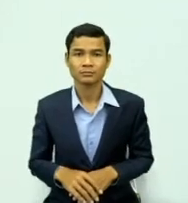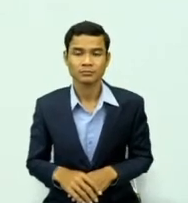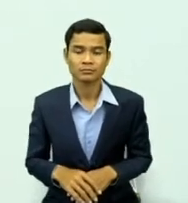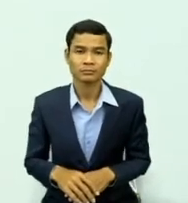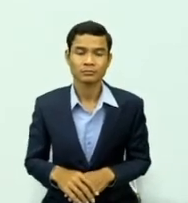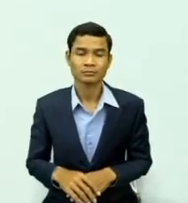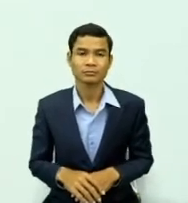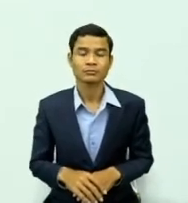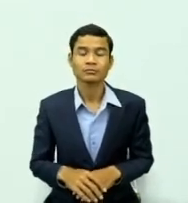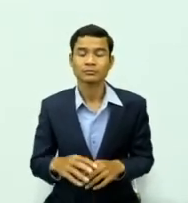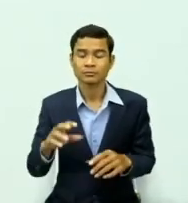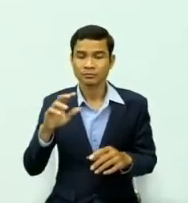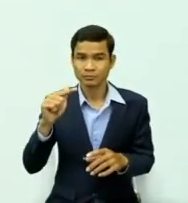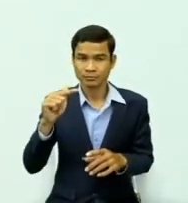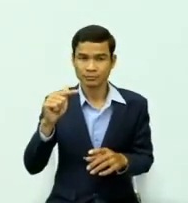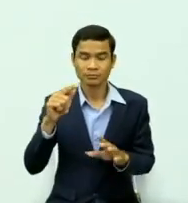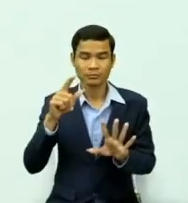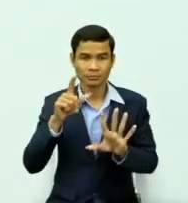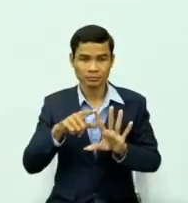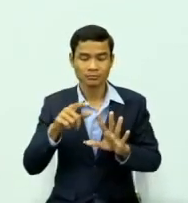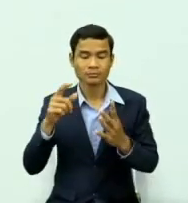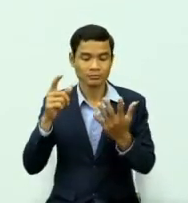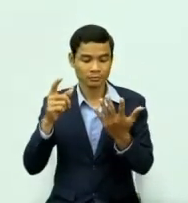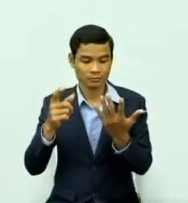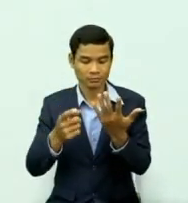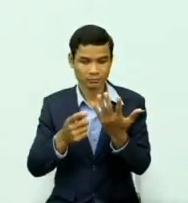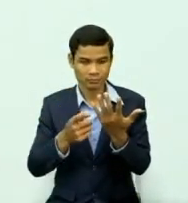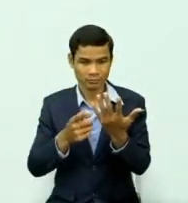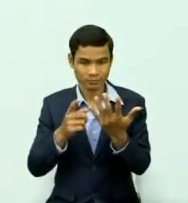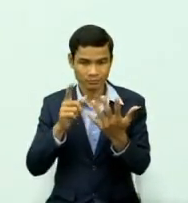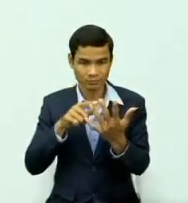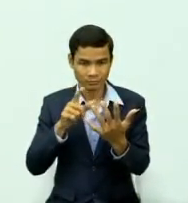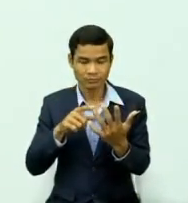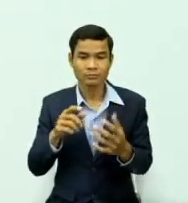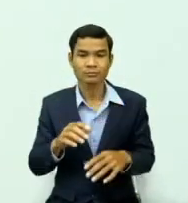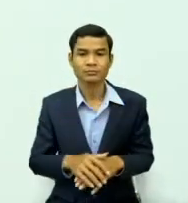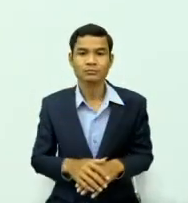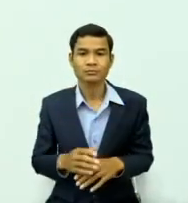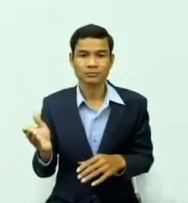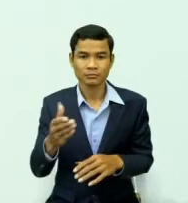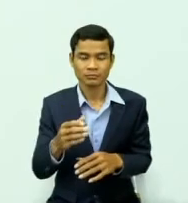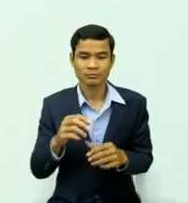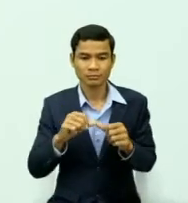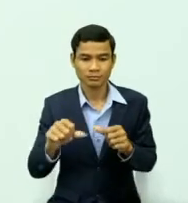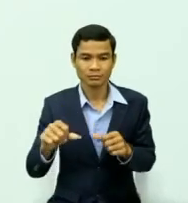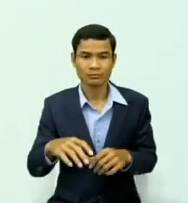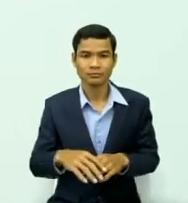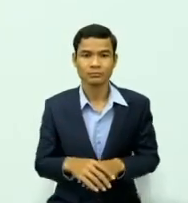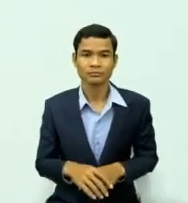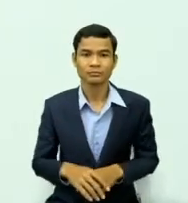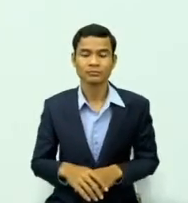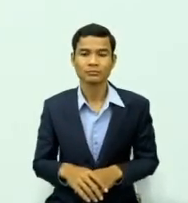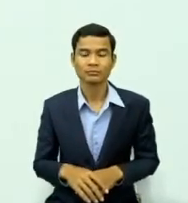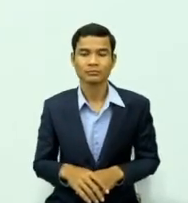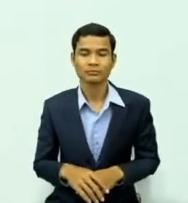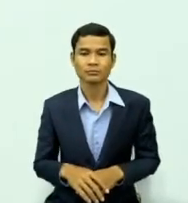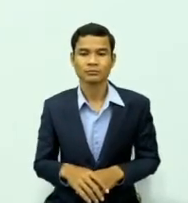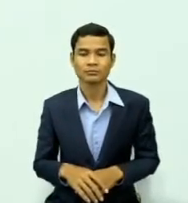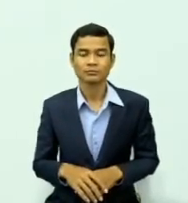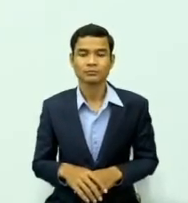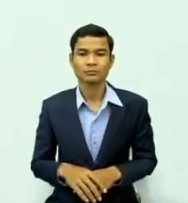chà ngò ai ngay ta ấy lỡ con áp chiếc bàn tập tiết